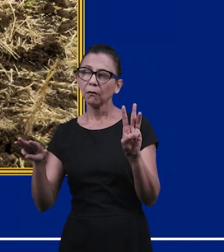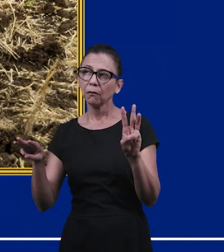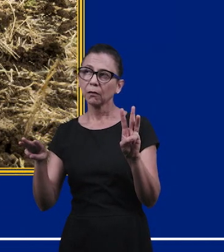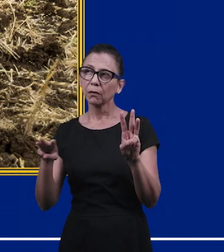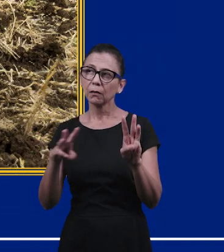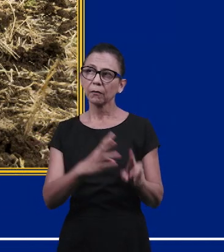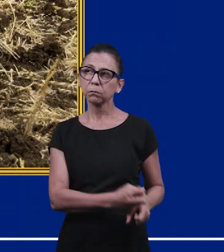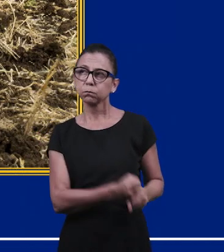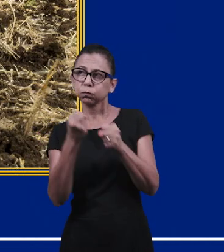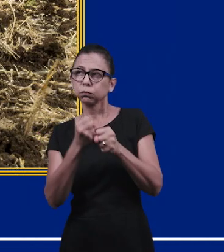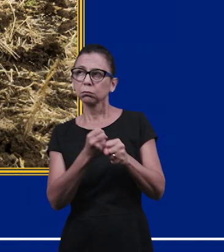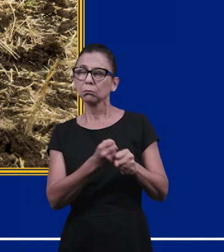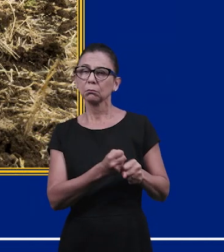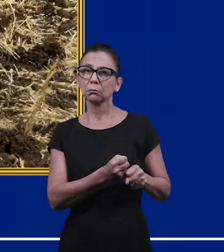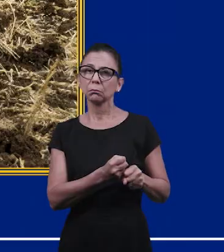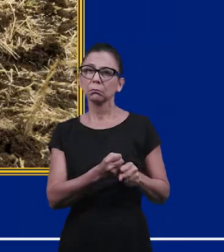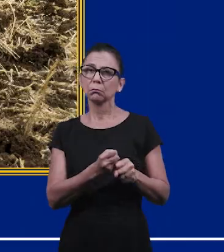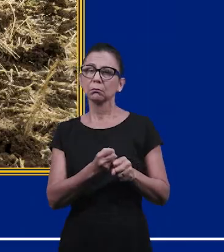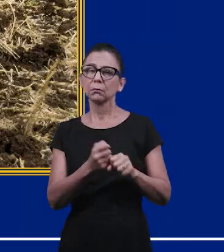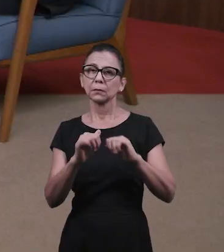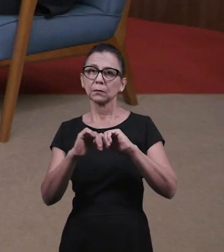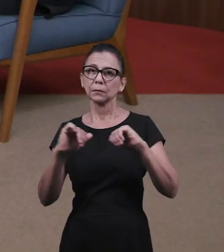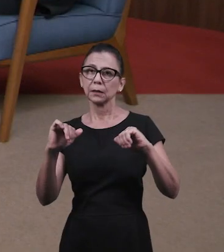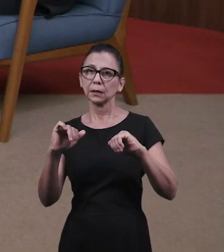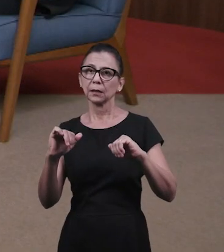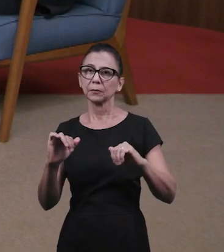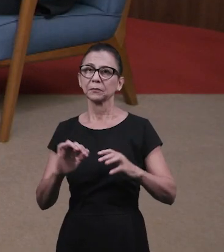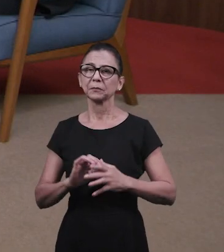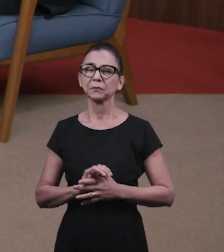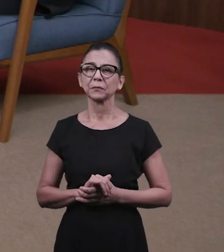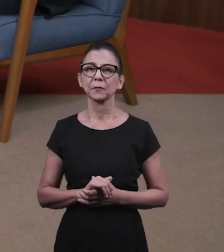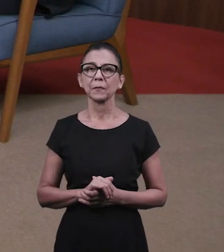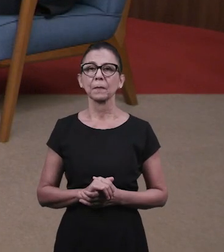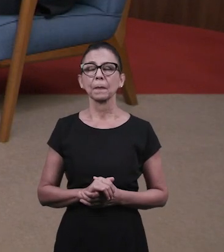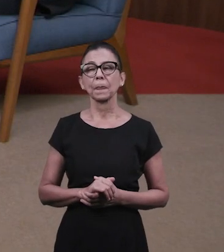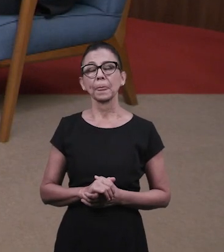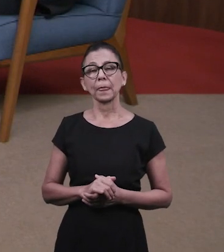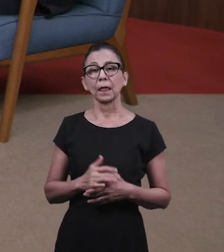du blé. Maintenant, Josias et